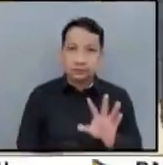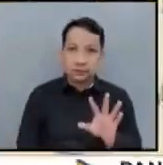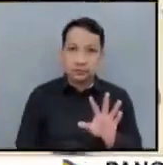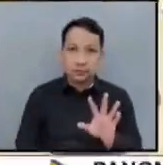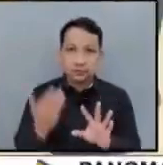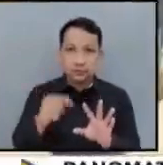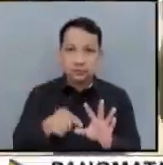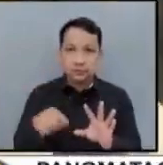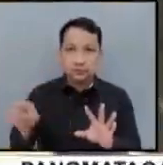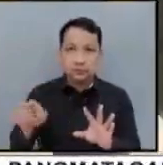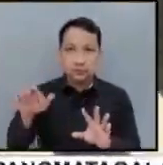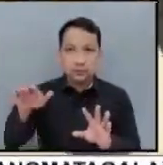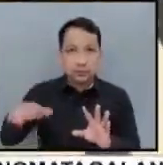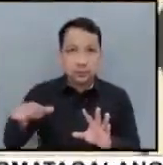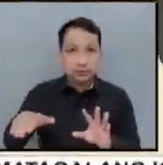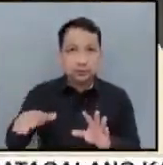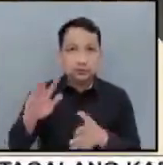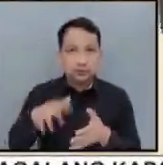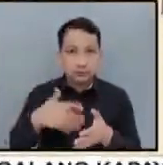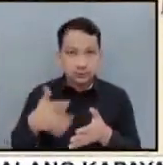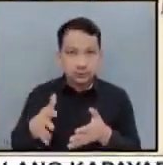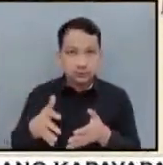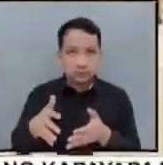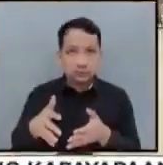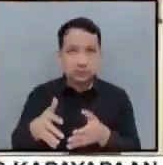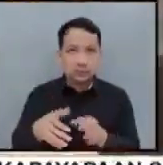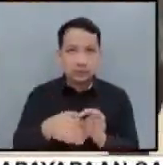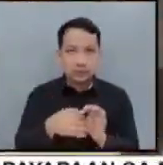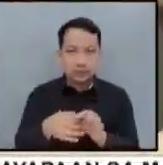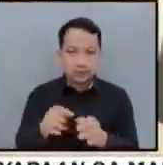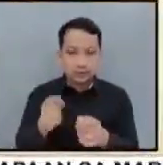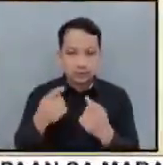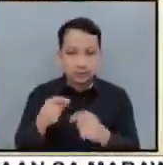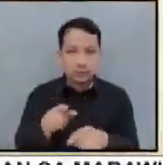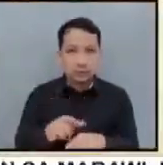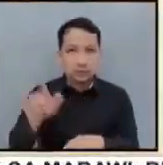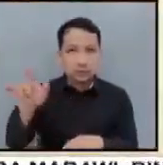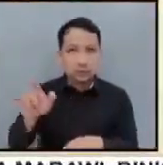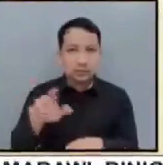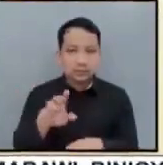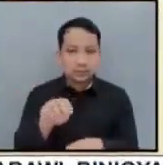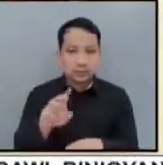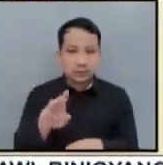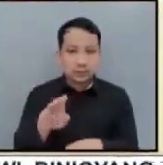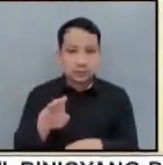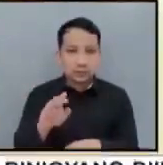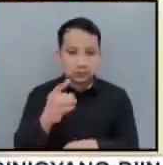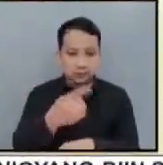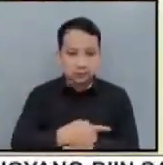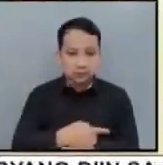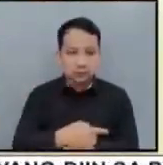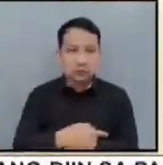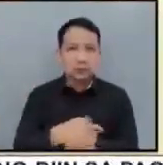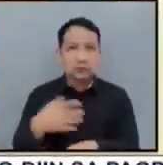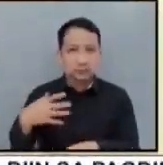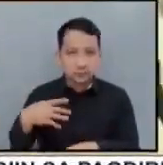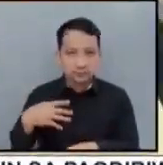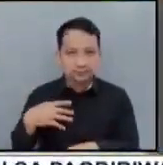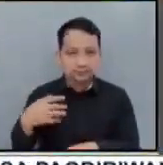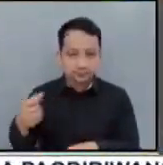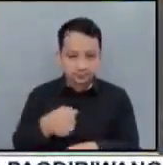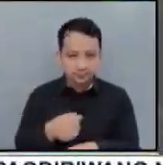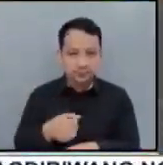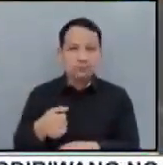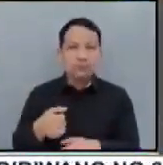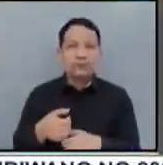hapon lamang ang schedule ng mga makakabiyahe sa loob ng 14 na araw habang hindi pa nakukuha ang nasabing